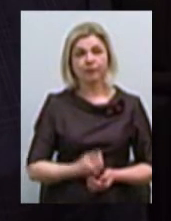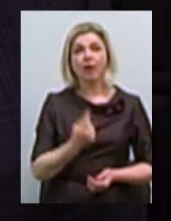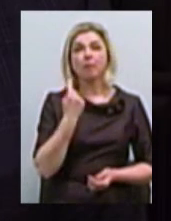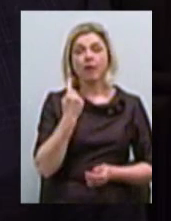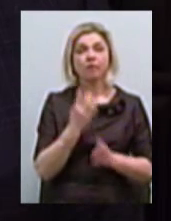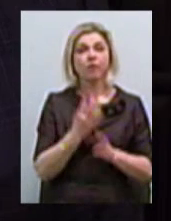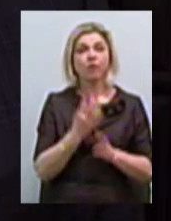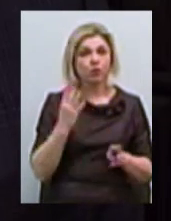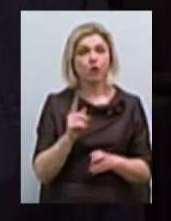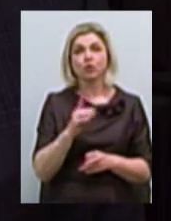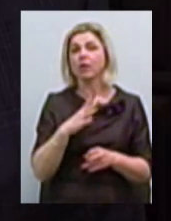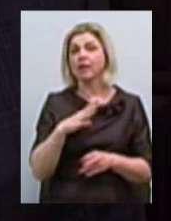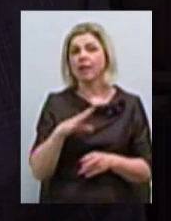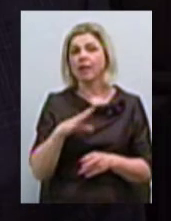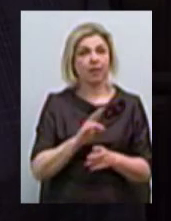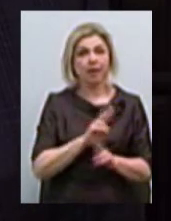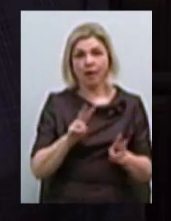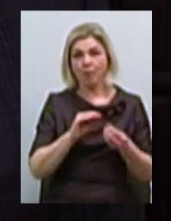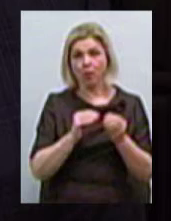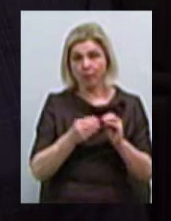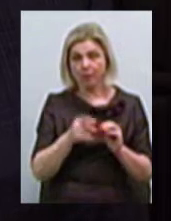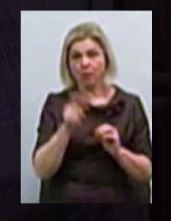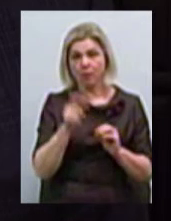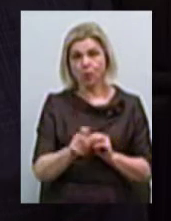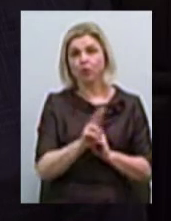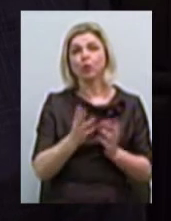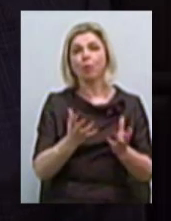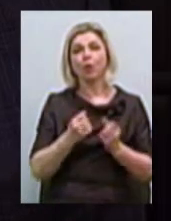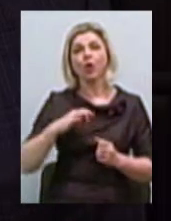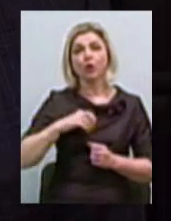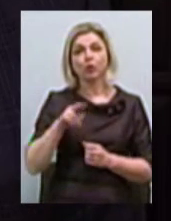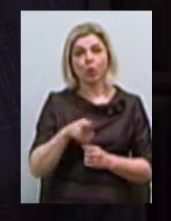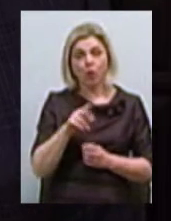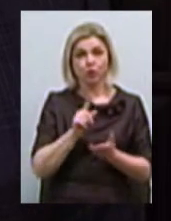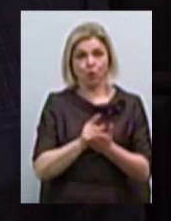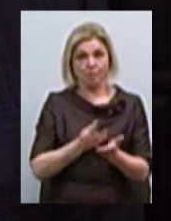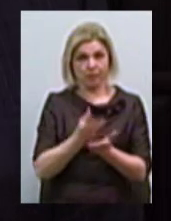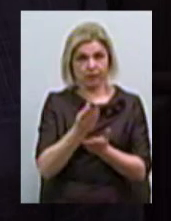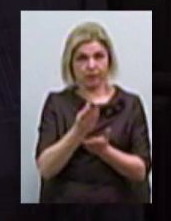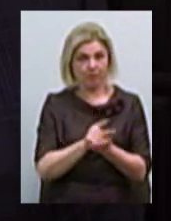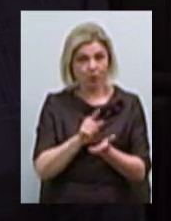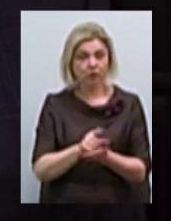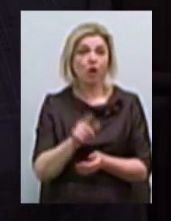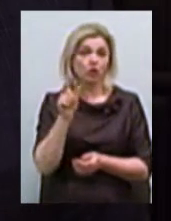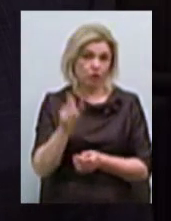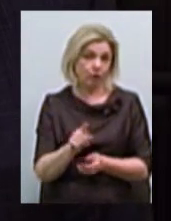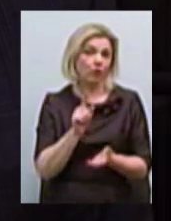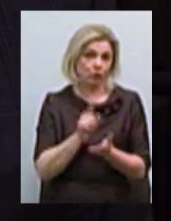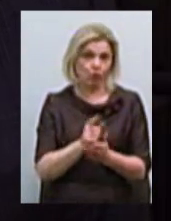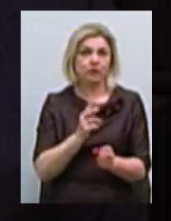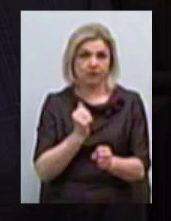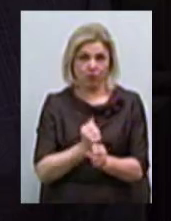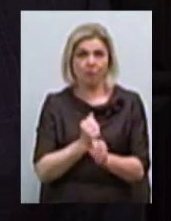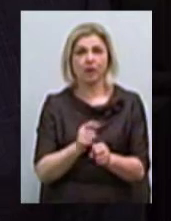по-перше, щоб не мати в майбутньому ніяких проблем. Людина, яка отримала доходи і має сплатити податки, вона має це зробити, щоб не наражатись на